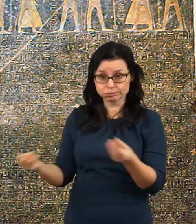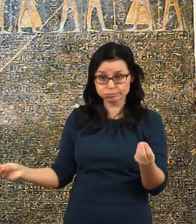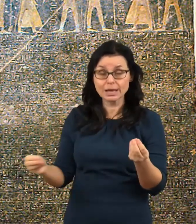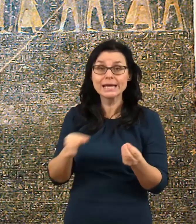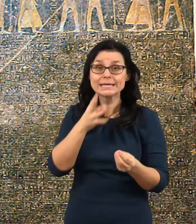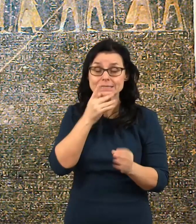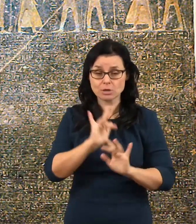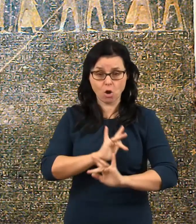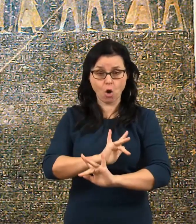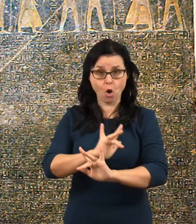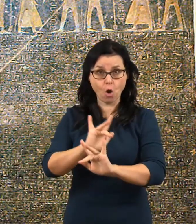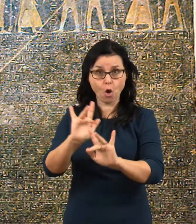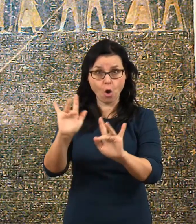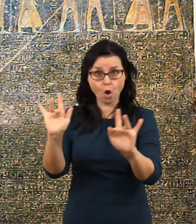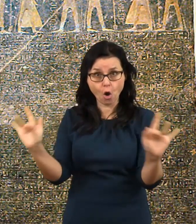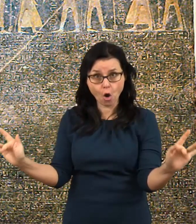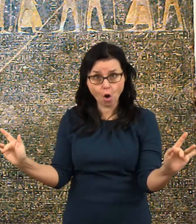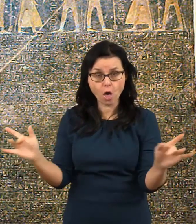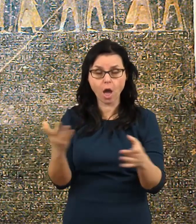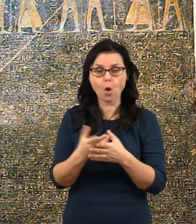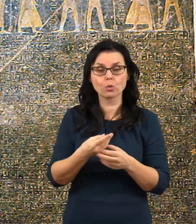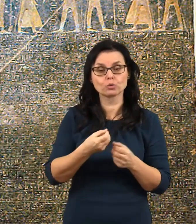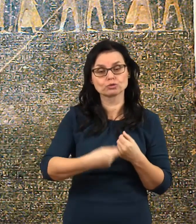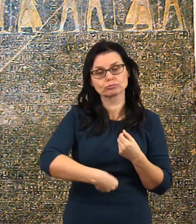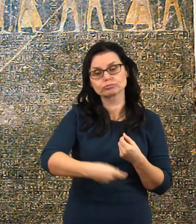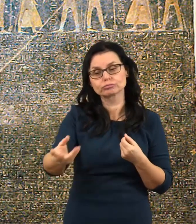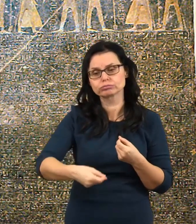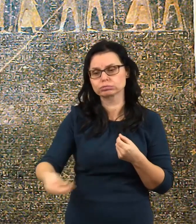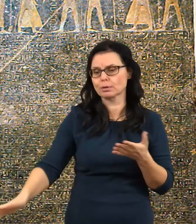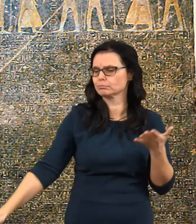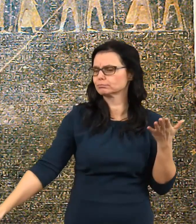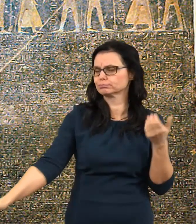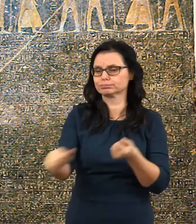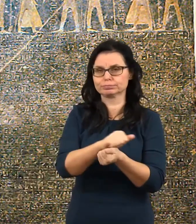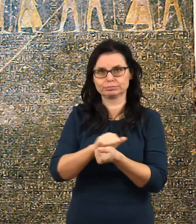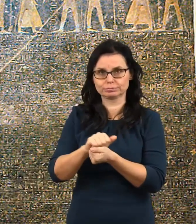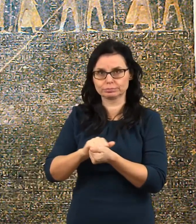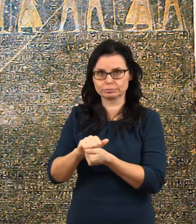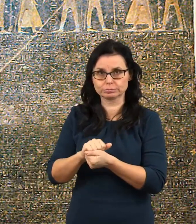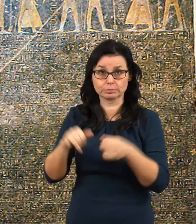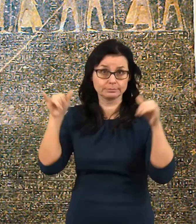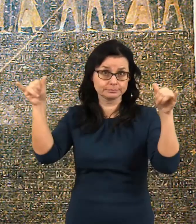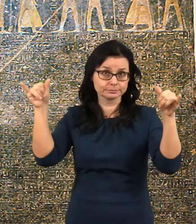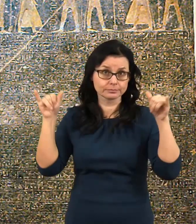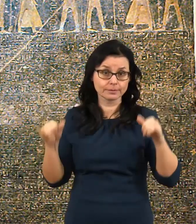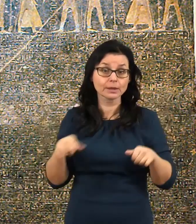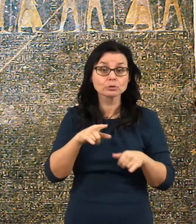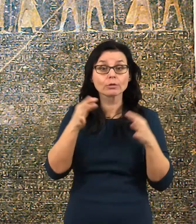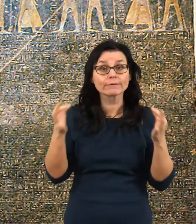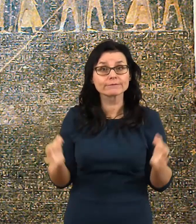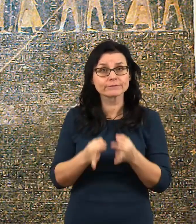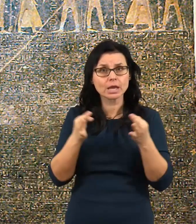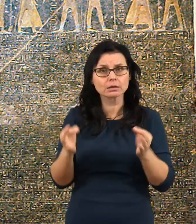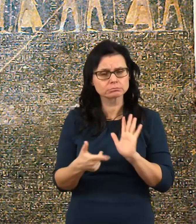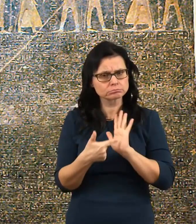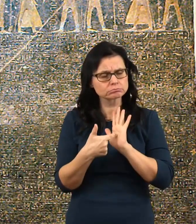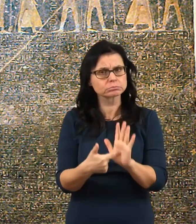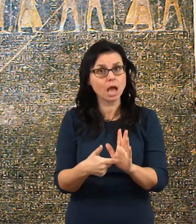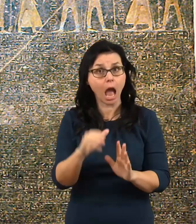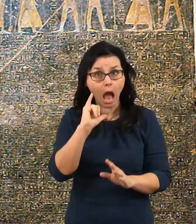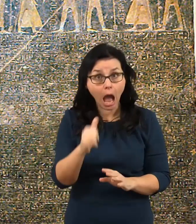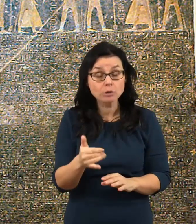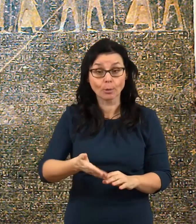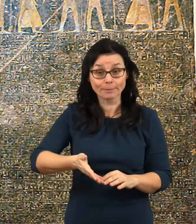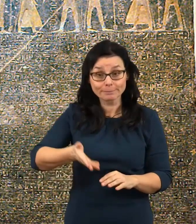leží pustý, jeho sedba je zmařena. Takže to jsou věci, které signalizuje, jo, Izrael